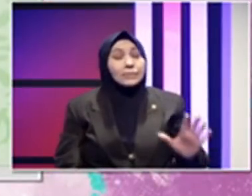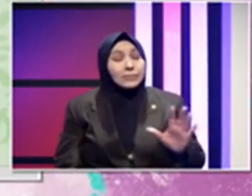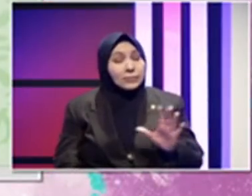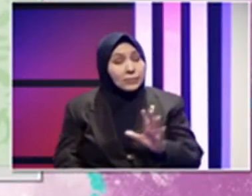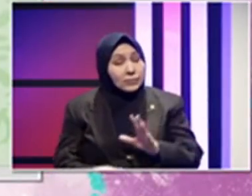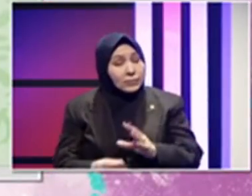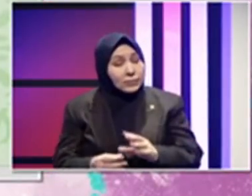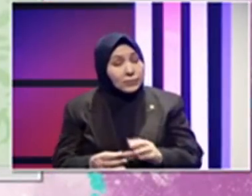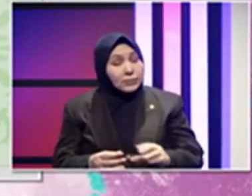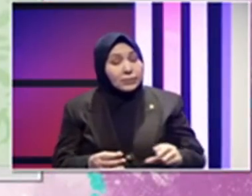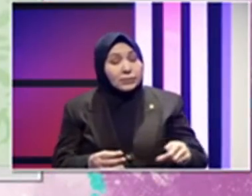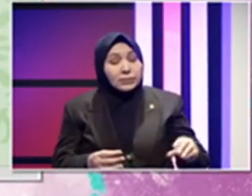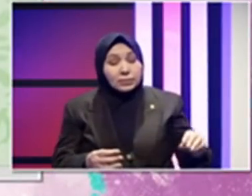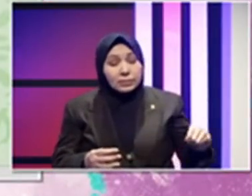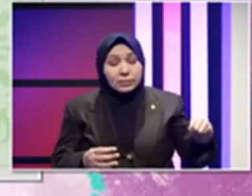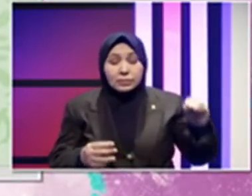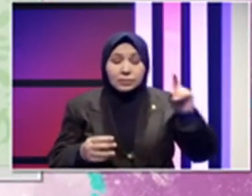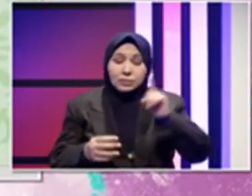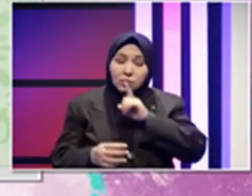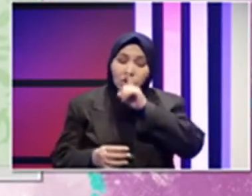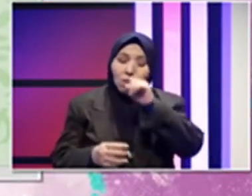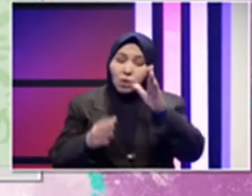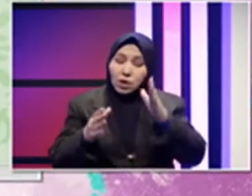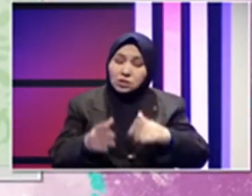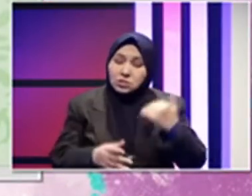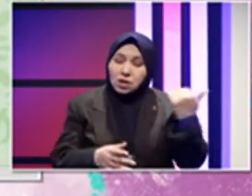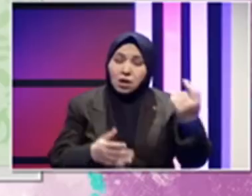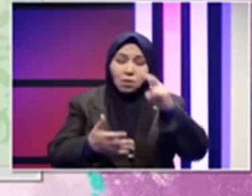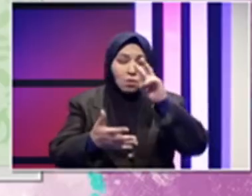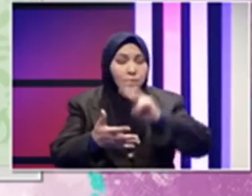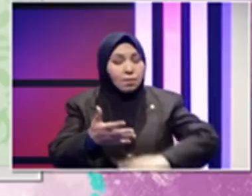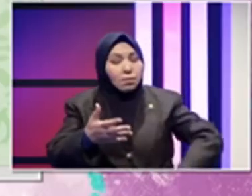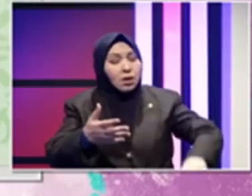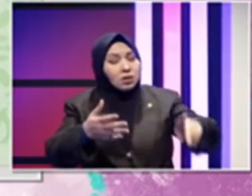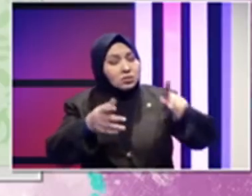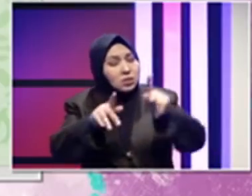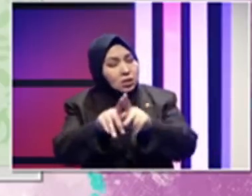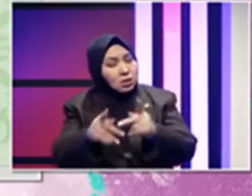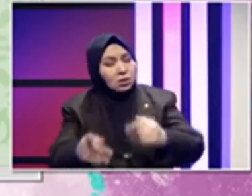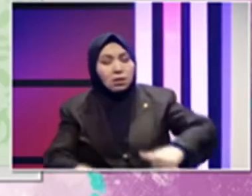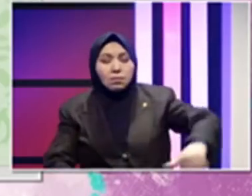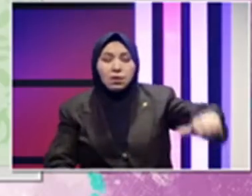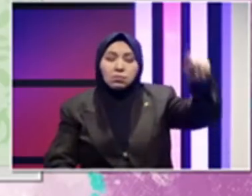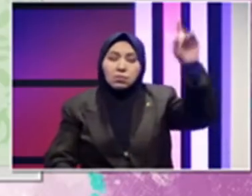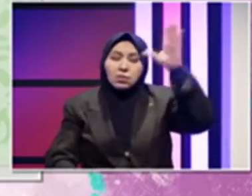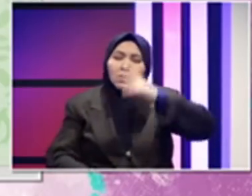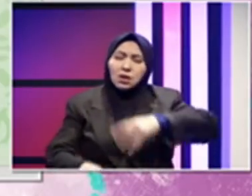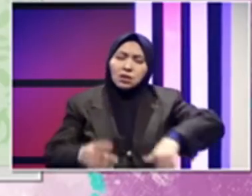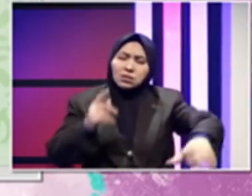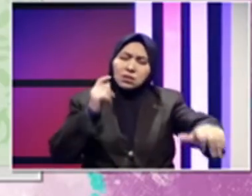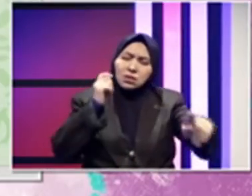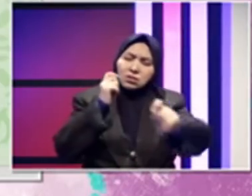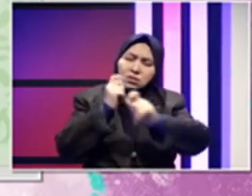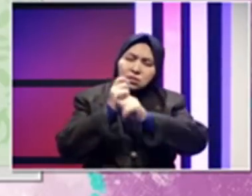إِنَّ الَّذِينَ يَتْلُونَ كِتَابَ